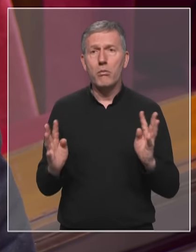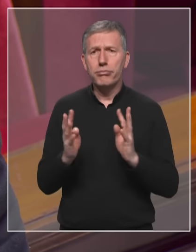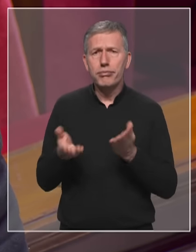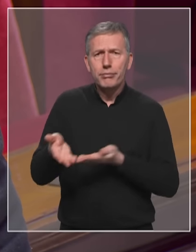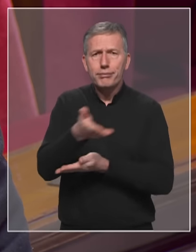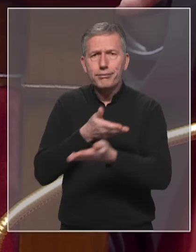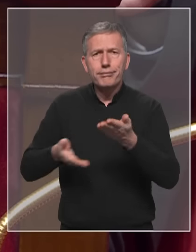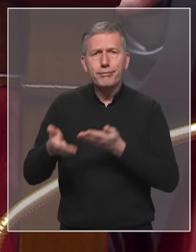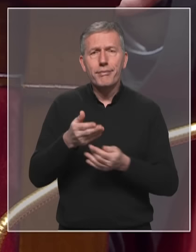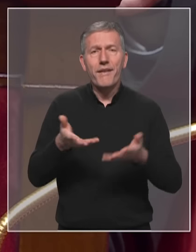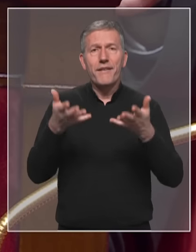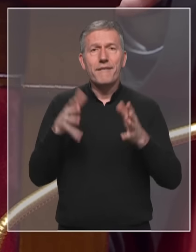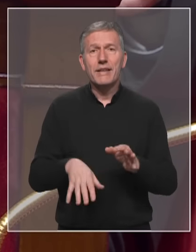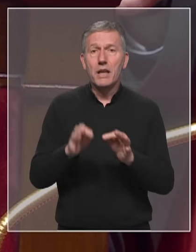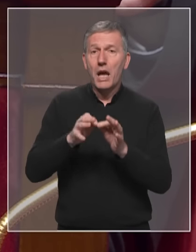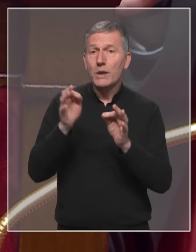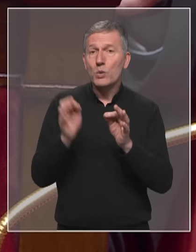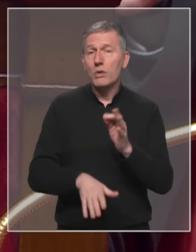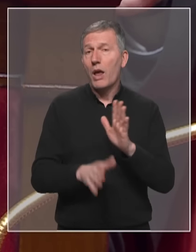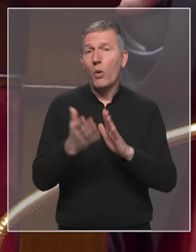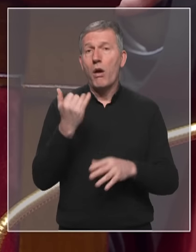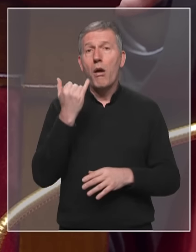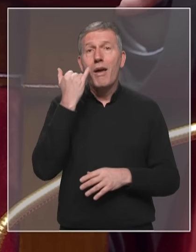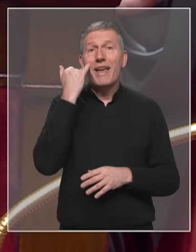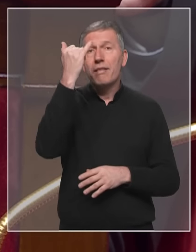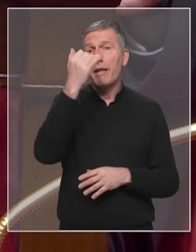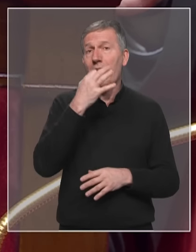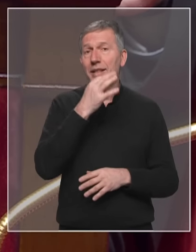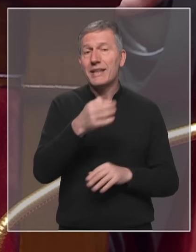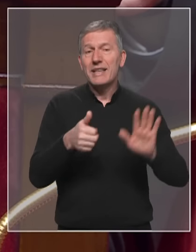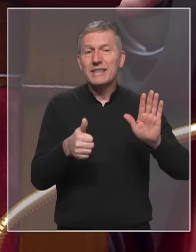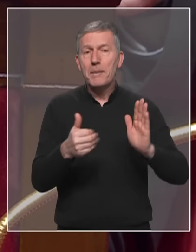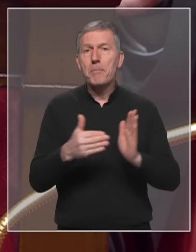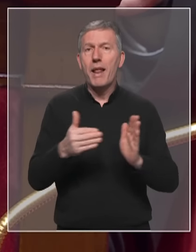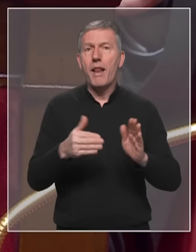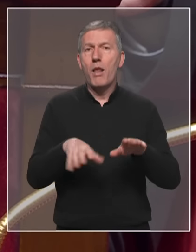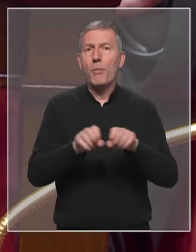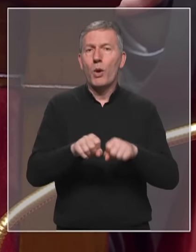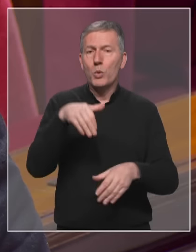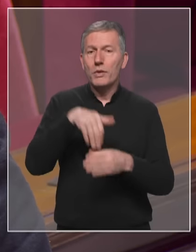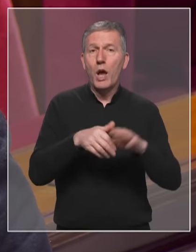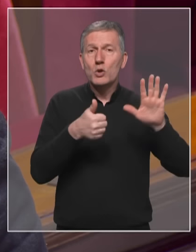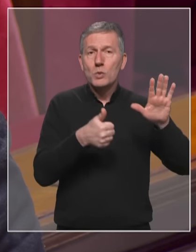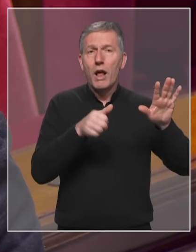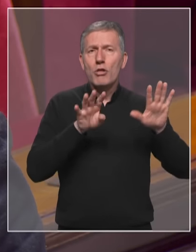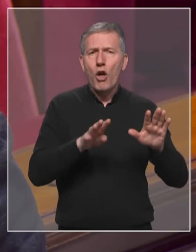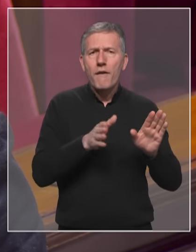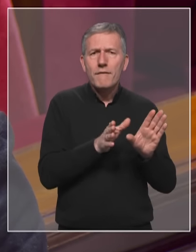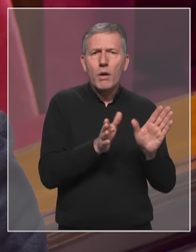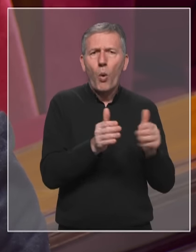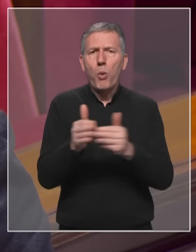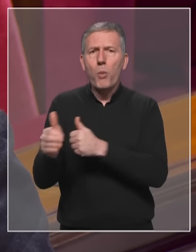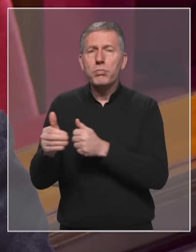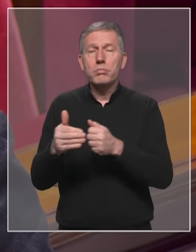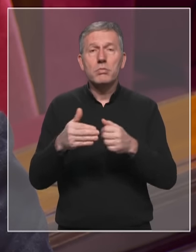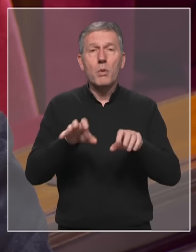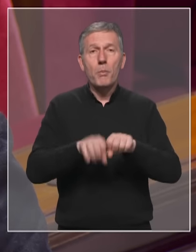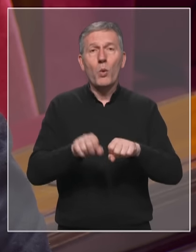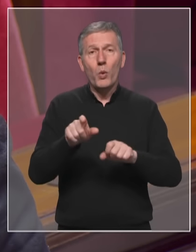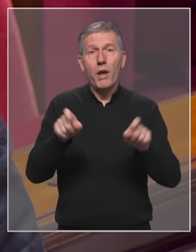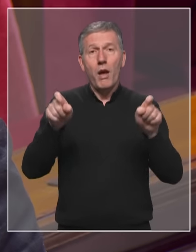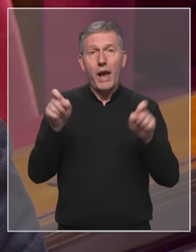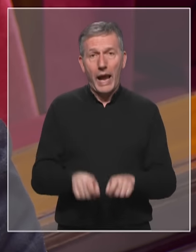et finalement pour aboutir à l'idée que sur 6000 produits, 69 familles de produits, il y aura une réduction